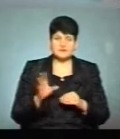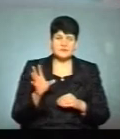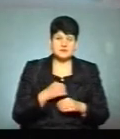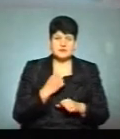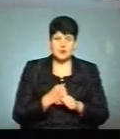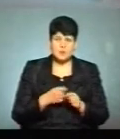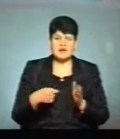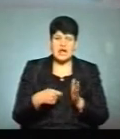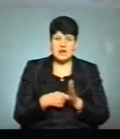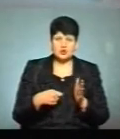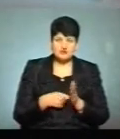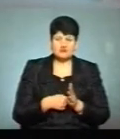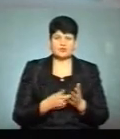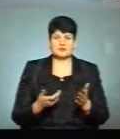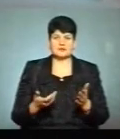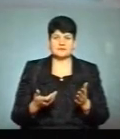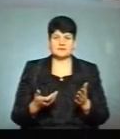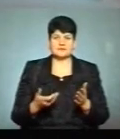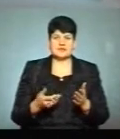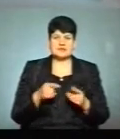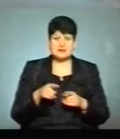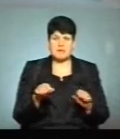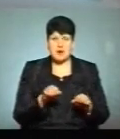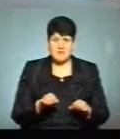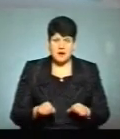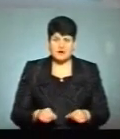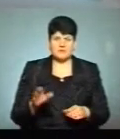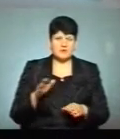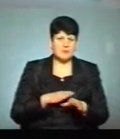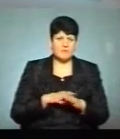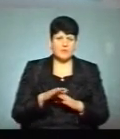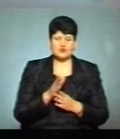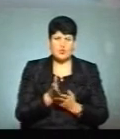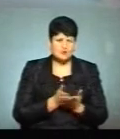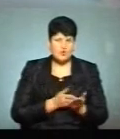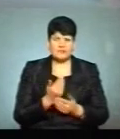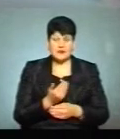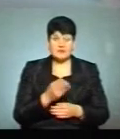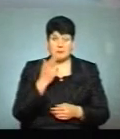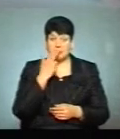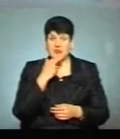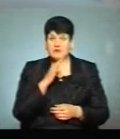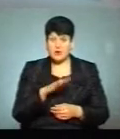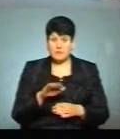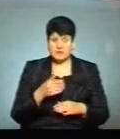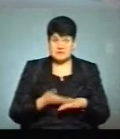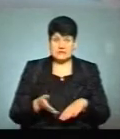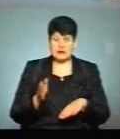їх харчують, за них прибирають, тобто повністю вони їх обслуговують. Коли вони звикають до такого життя, їм потім